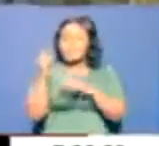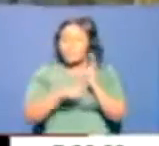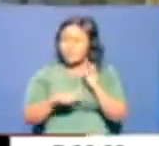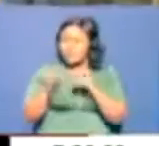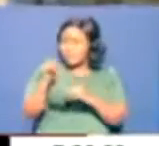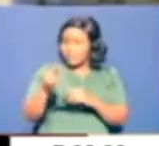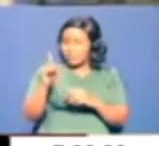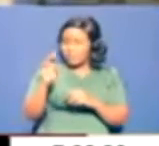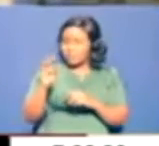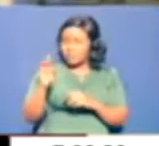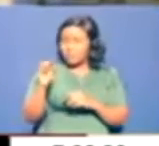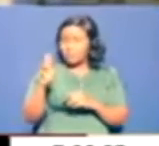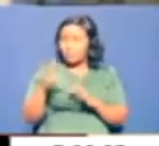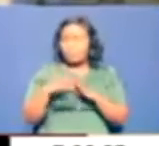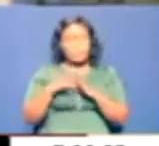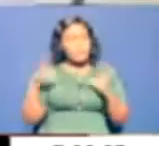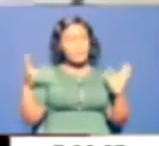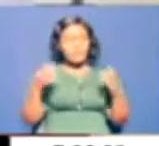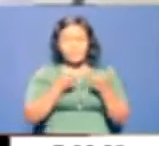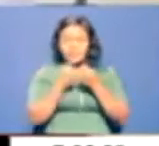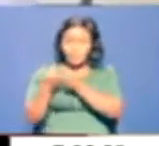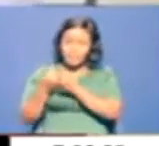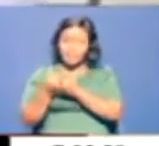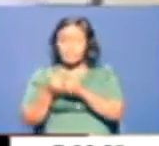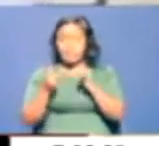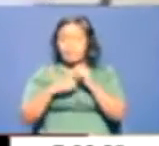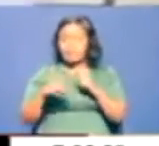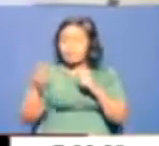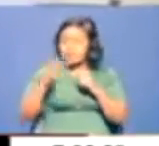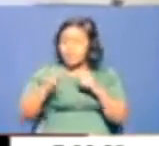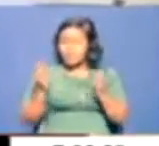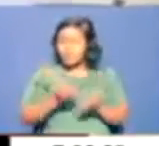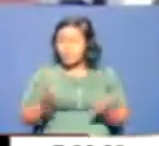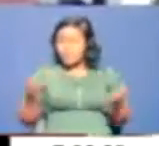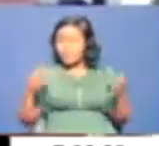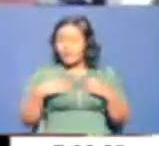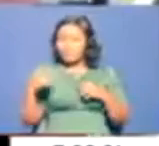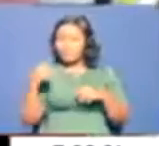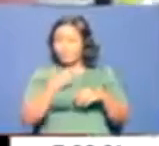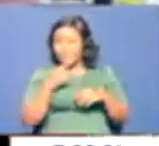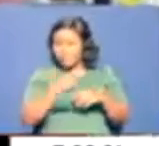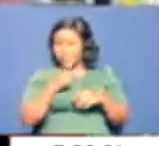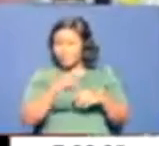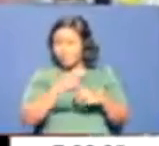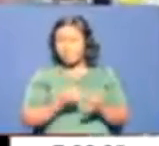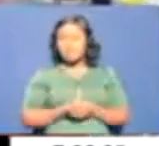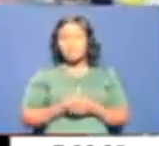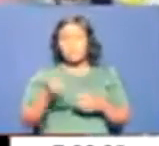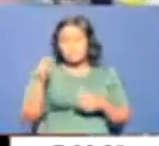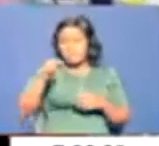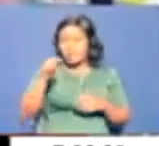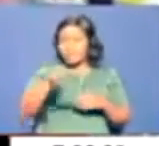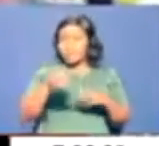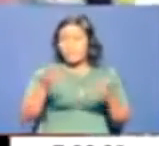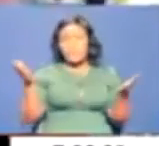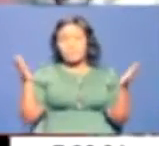la kiafya nchini, huku watoto milioni 6 wakikabiliwa na hatari ya kuvamiwa na minyoo. The burden right now is high in